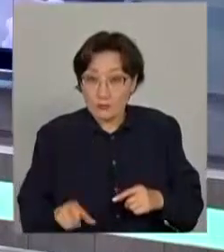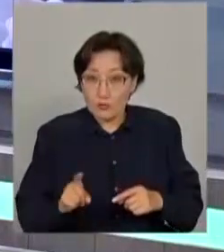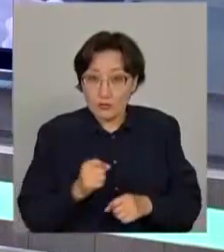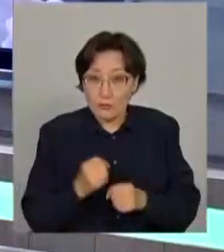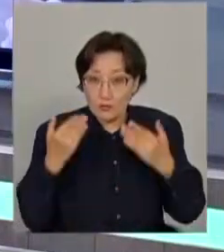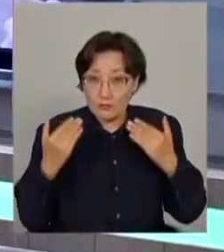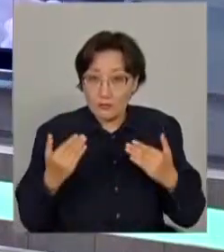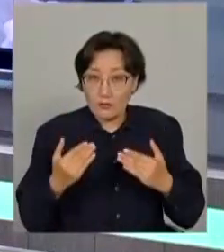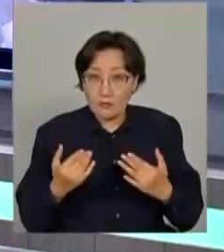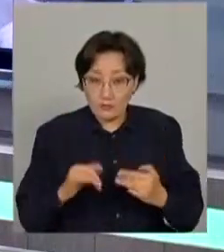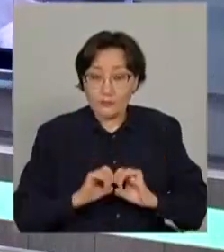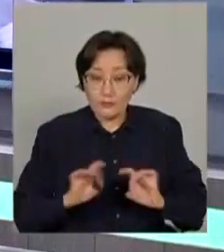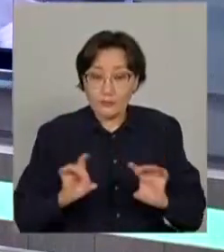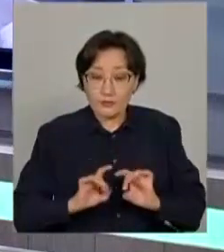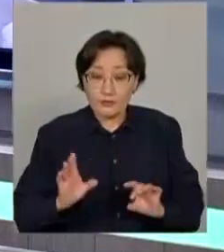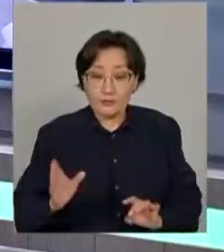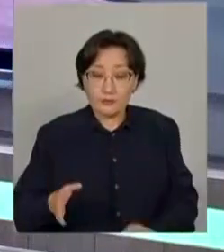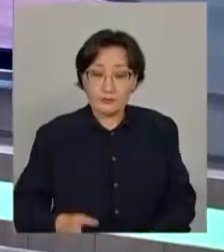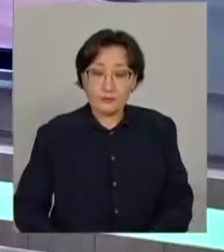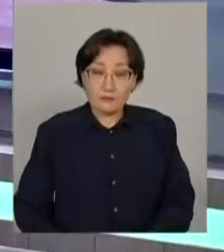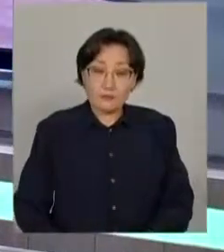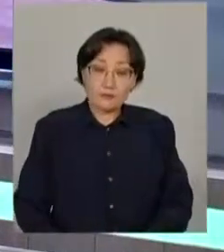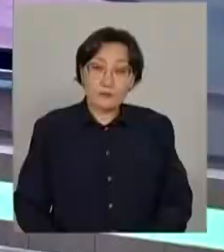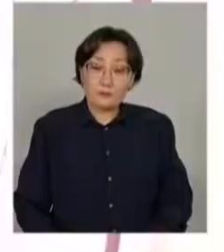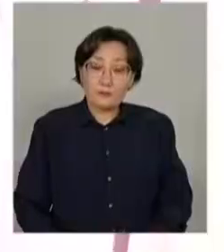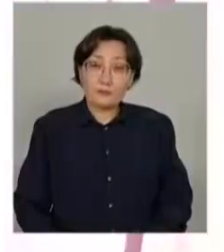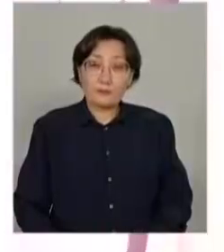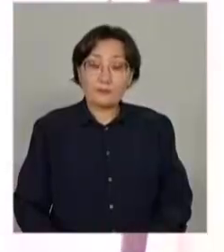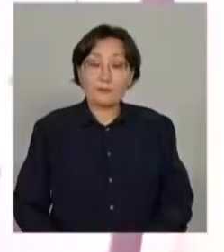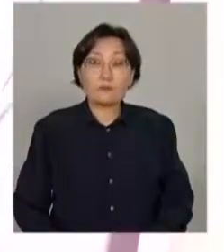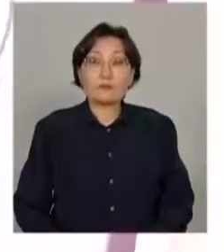қалған. Тақырыпты өңірдегі тілші баяндайды.